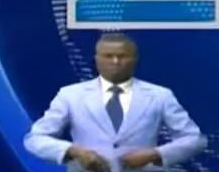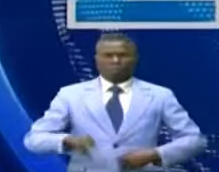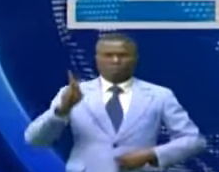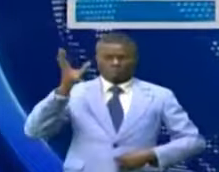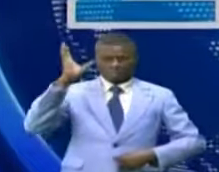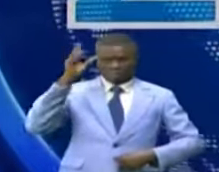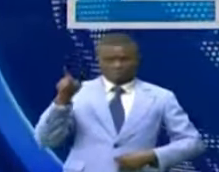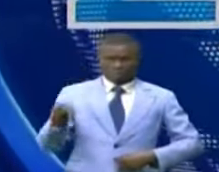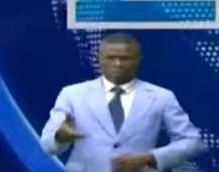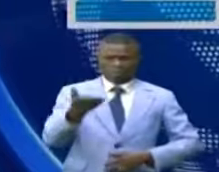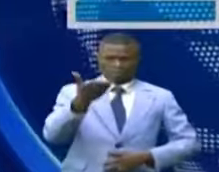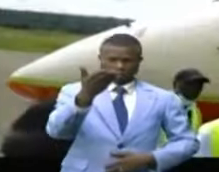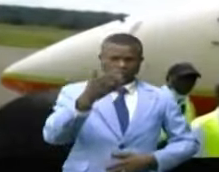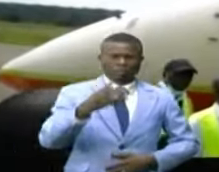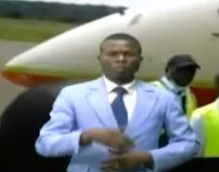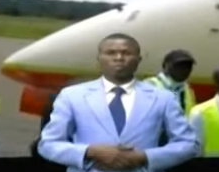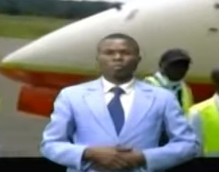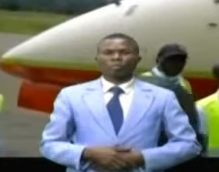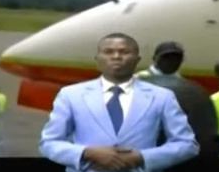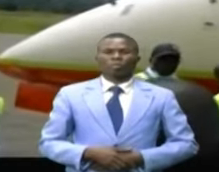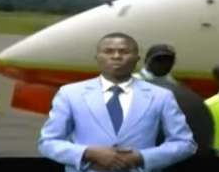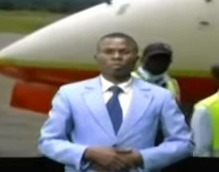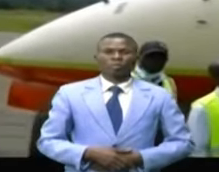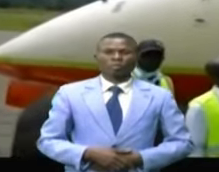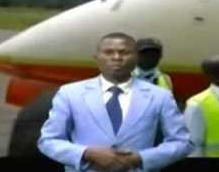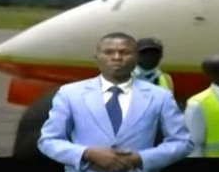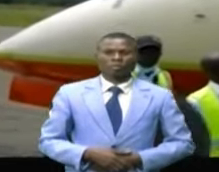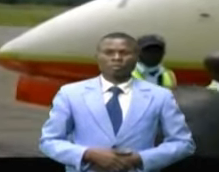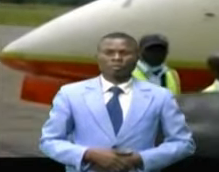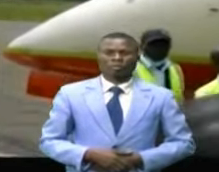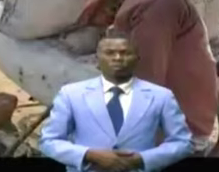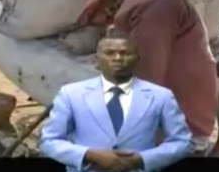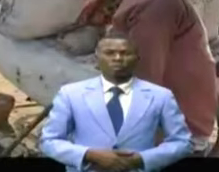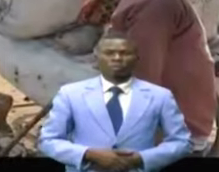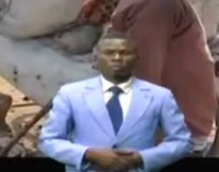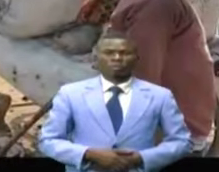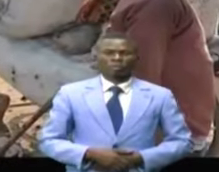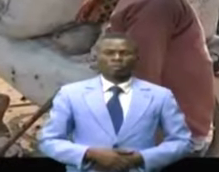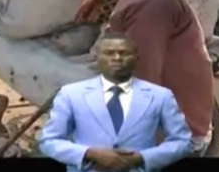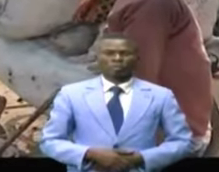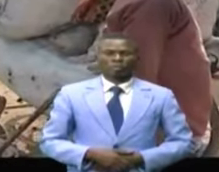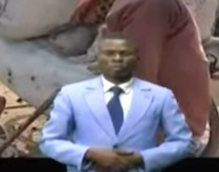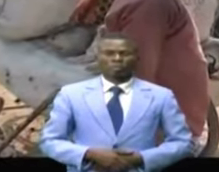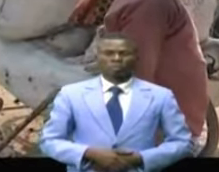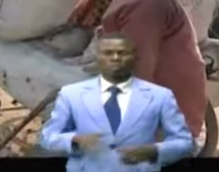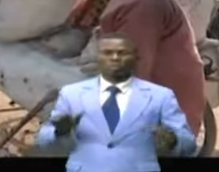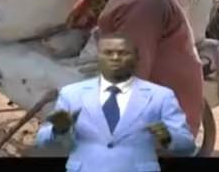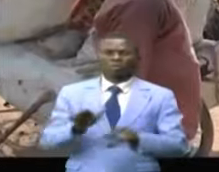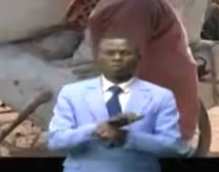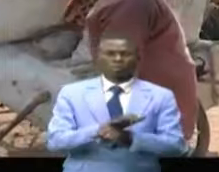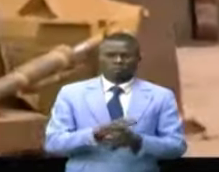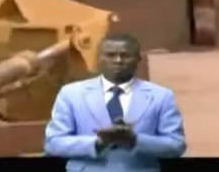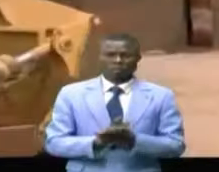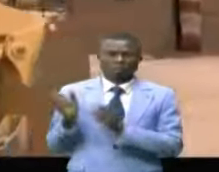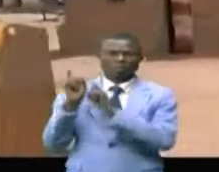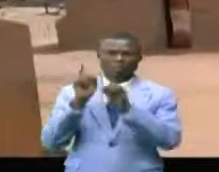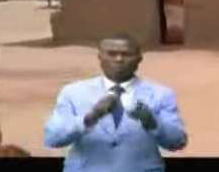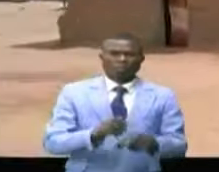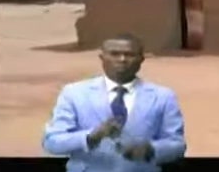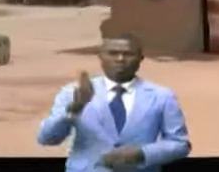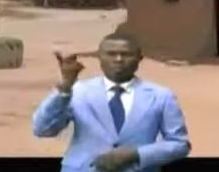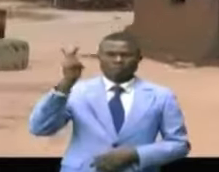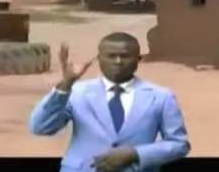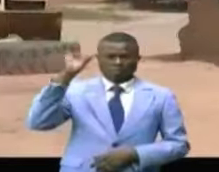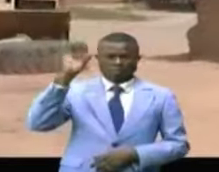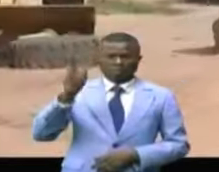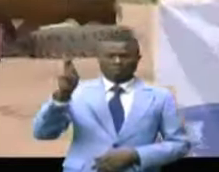Robert Ndaïtusis. Le premier vice-président du Sénat, honorable Edi Mundela Kankou, s'est rendu à Kabeya Kamanga